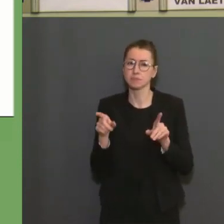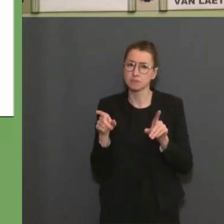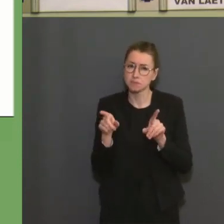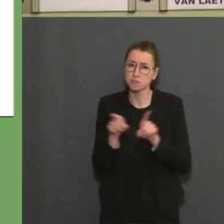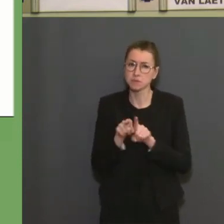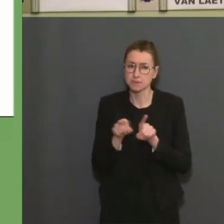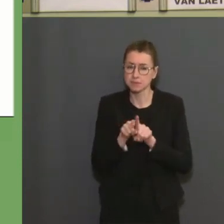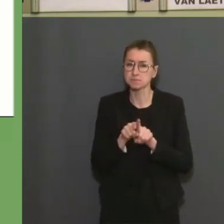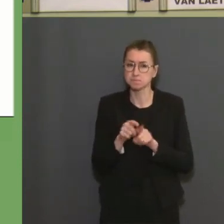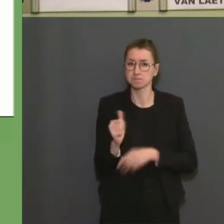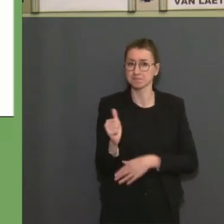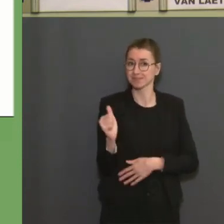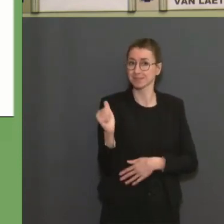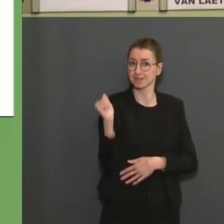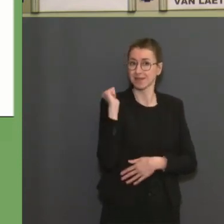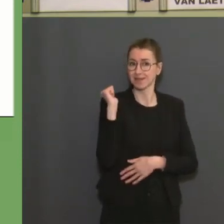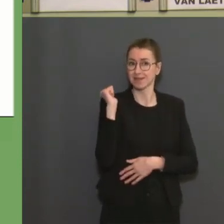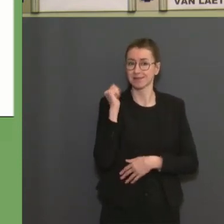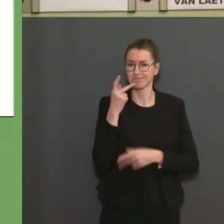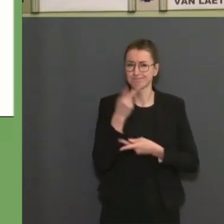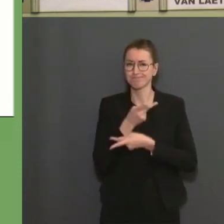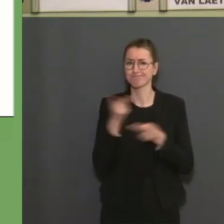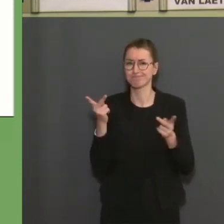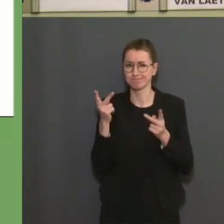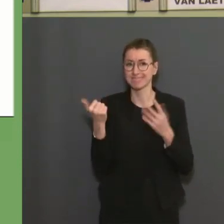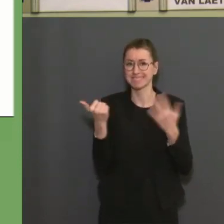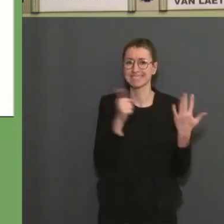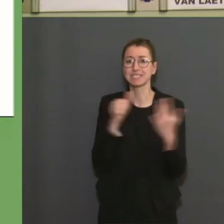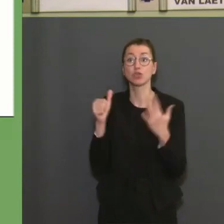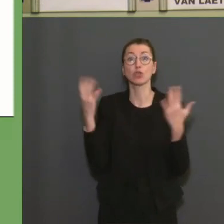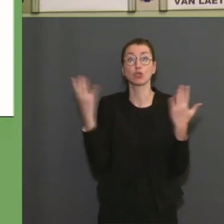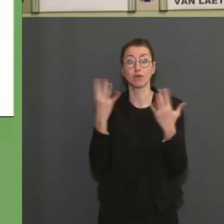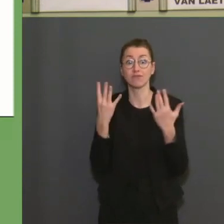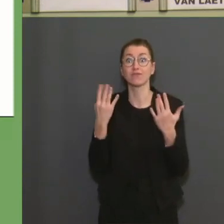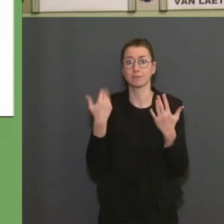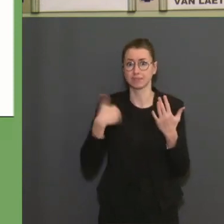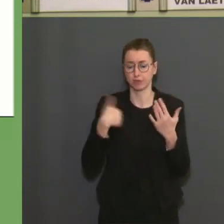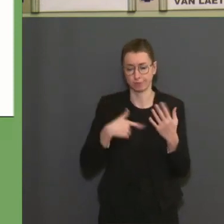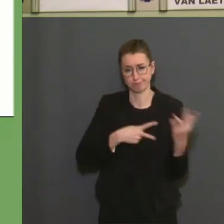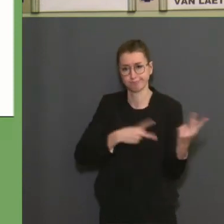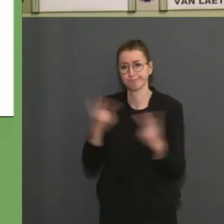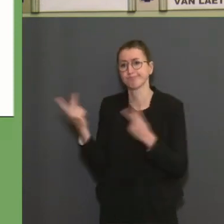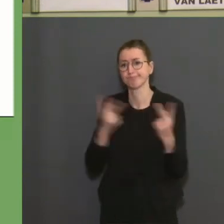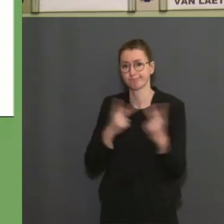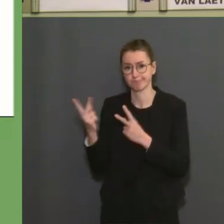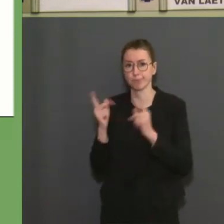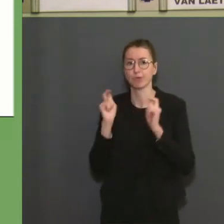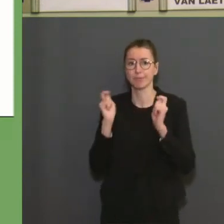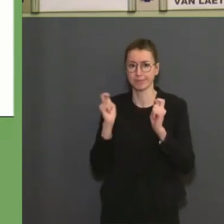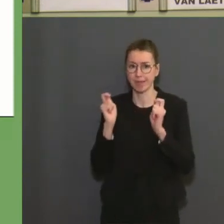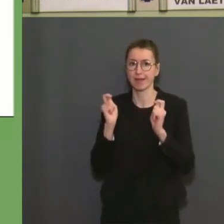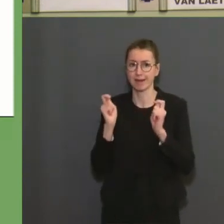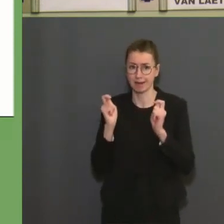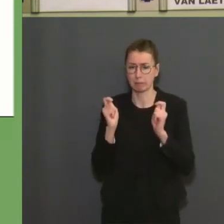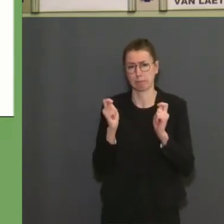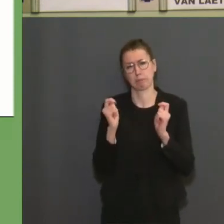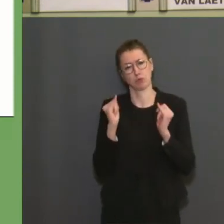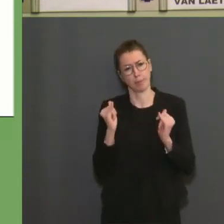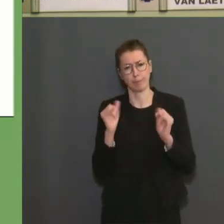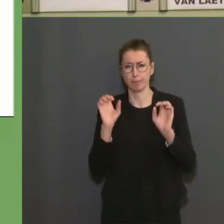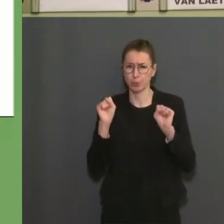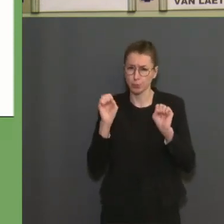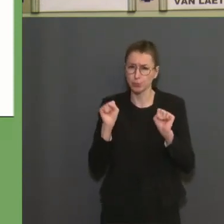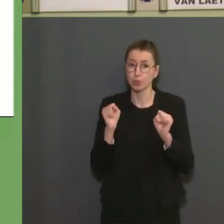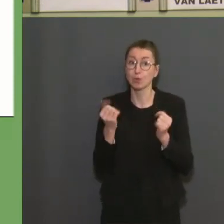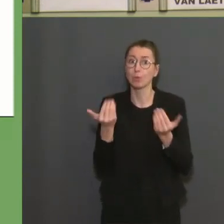hier, nous avons eu 609 patients hospitalisés. C'est probablement essentiellement un phénomène de rattrapage